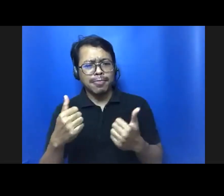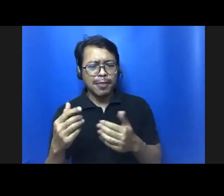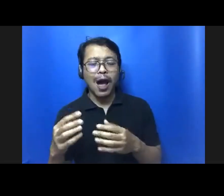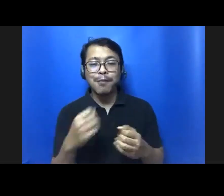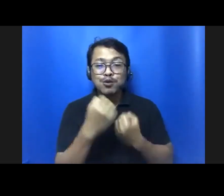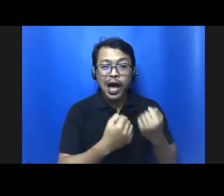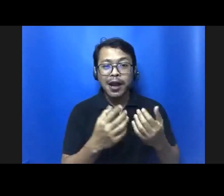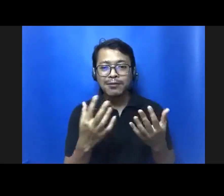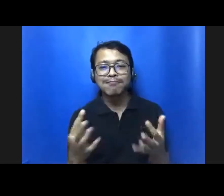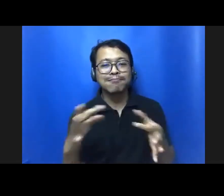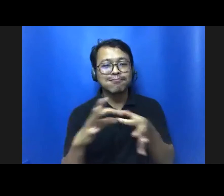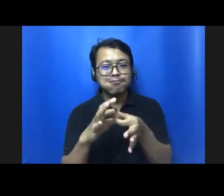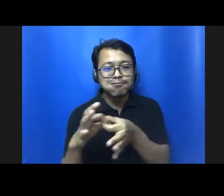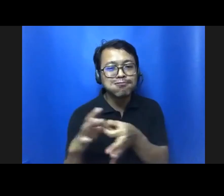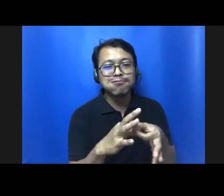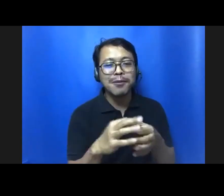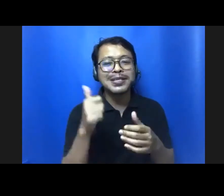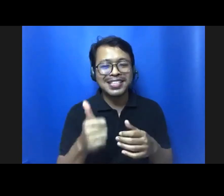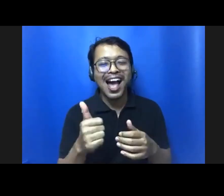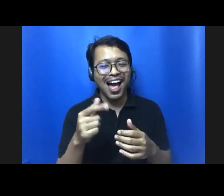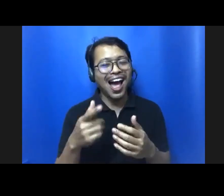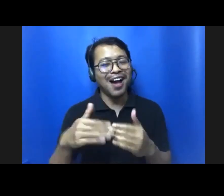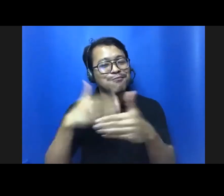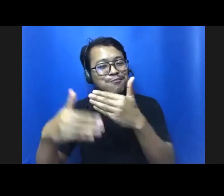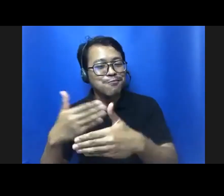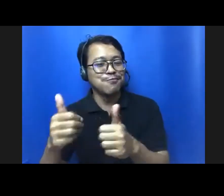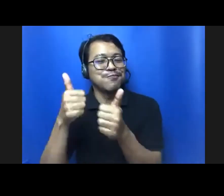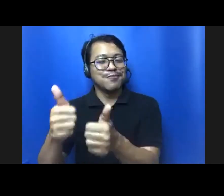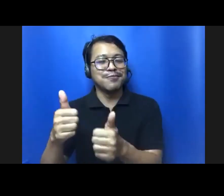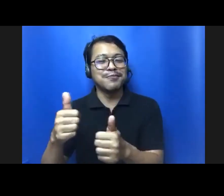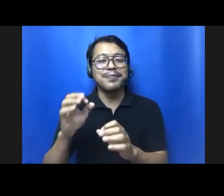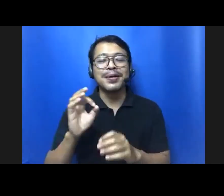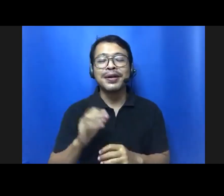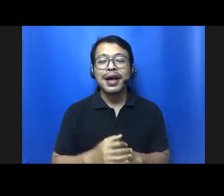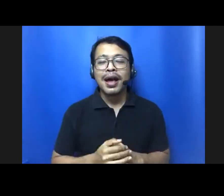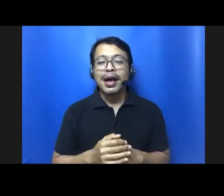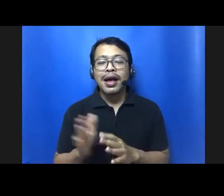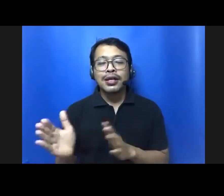kita lakukan bersama. Kemudian yang ketiga menurut saya adalah bagaimana